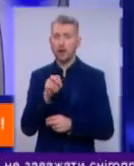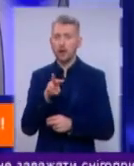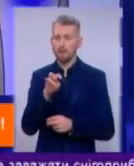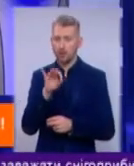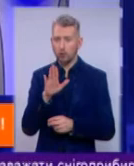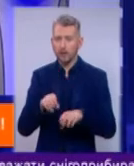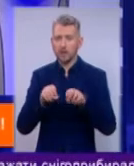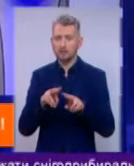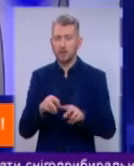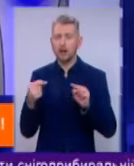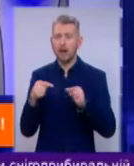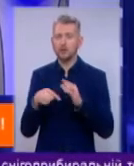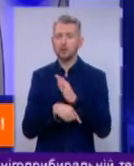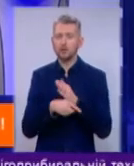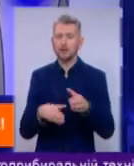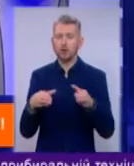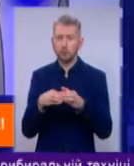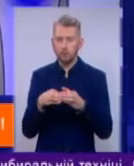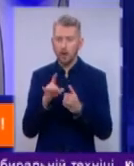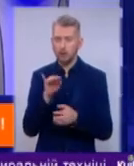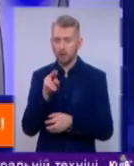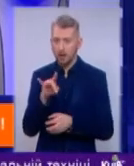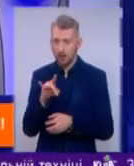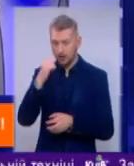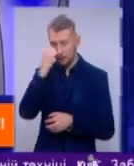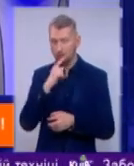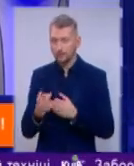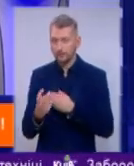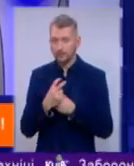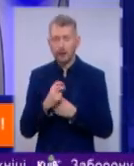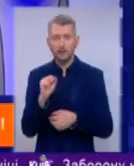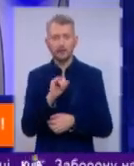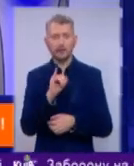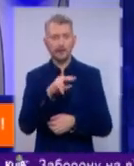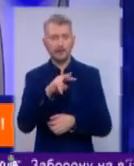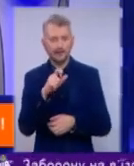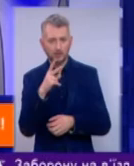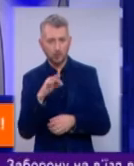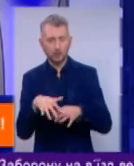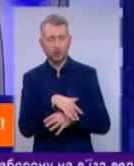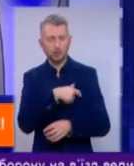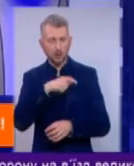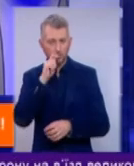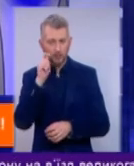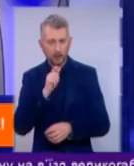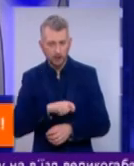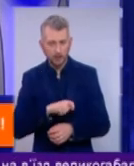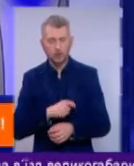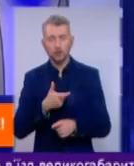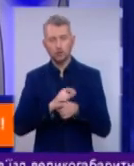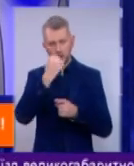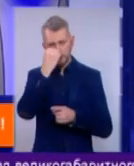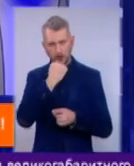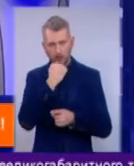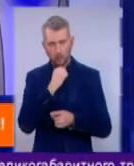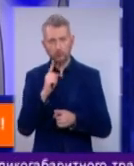експерт антикорупційної групи реанімаційного пакету реформ був з нами. Дуже дякую, що завітали. Андрій Іллєнко, народний депутат України, також відповідав на питання наші. Дуже дякую,